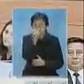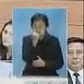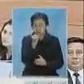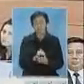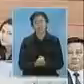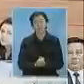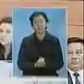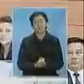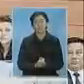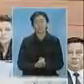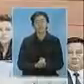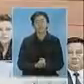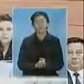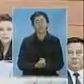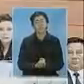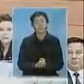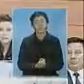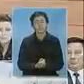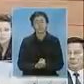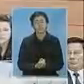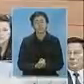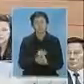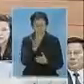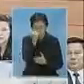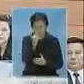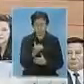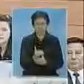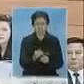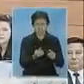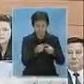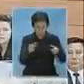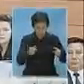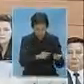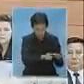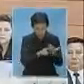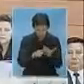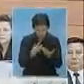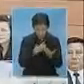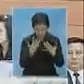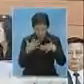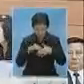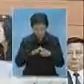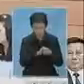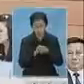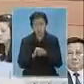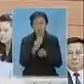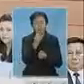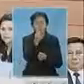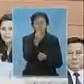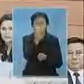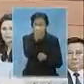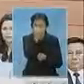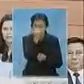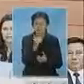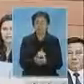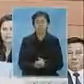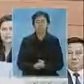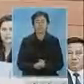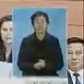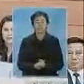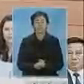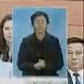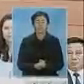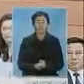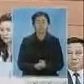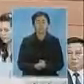ตะบะที่จะปรองดองก็ไม่ได้หมายความว่ารัฐบาลจะ